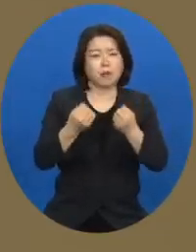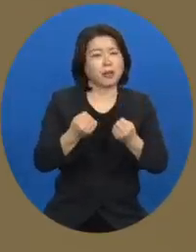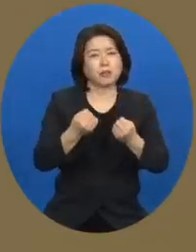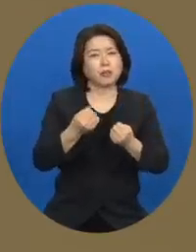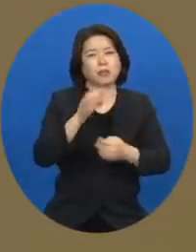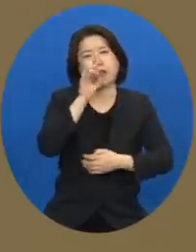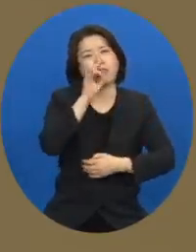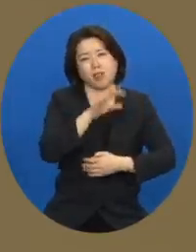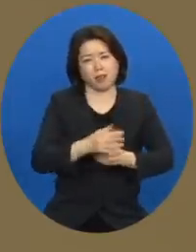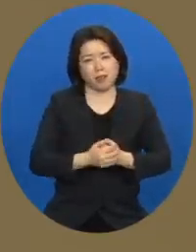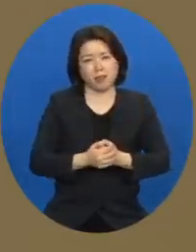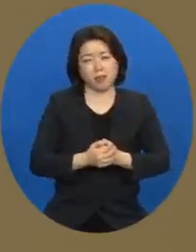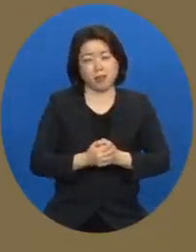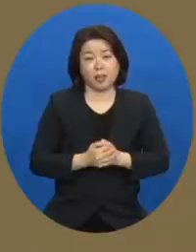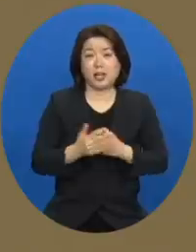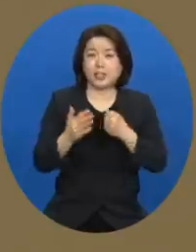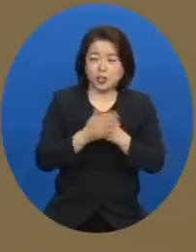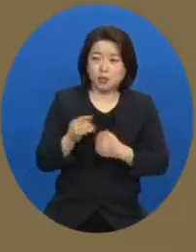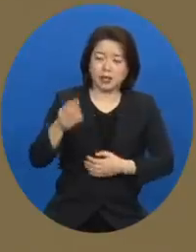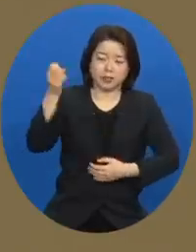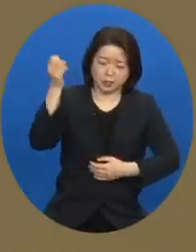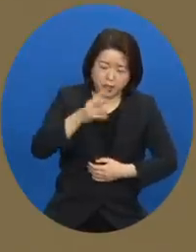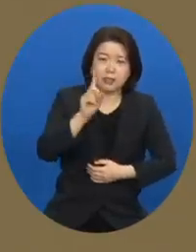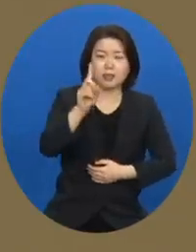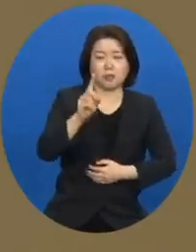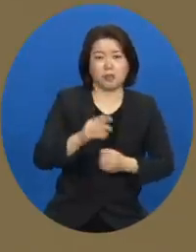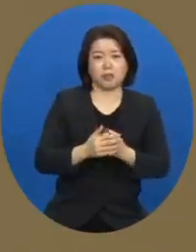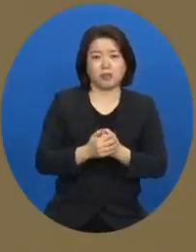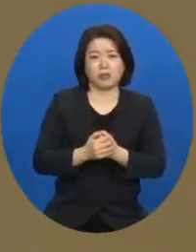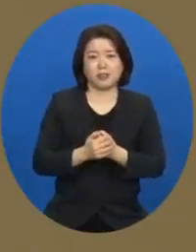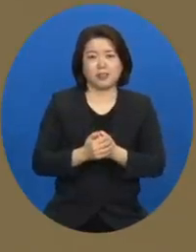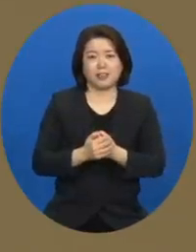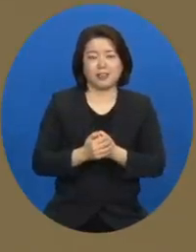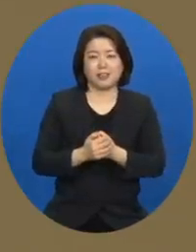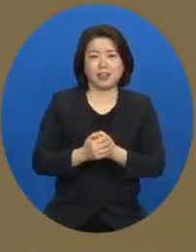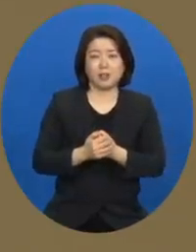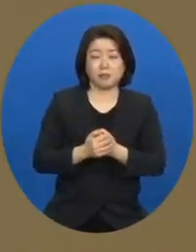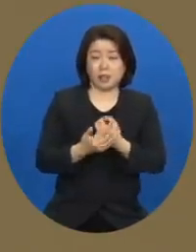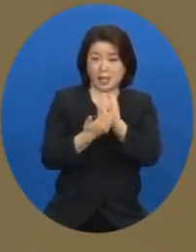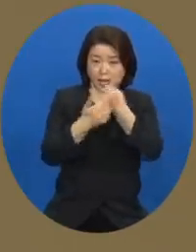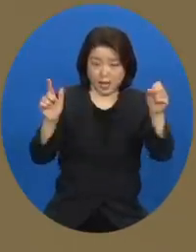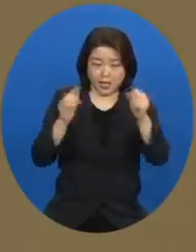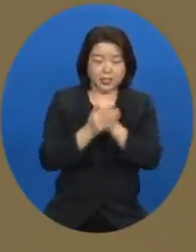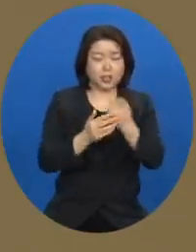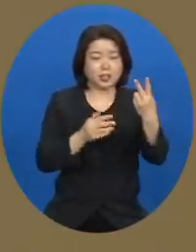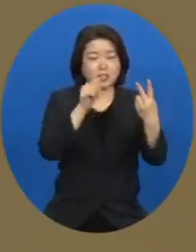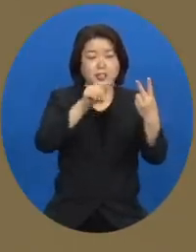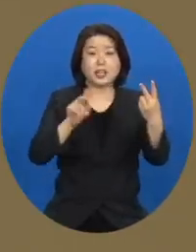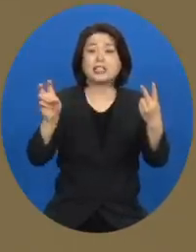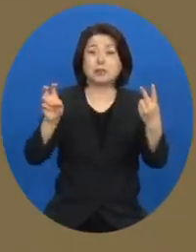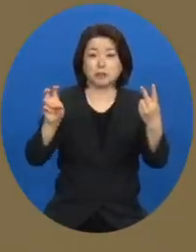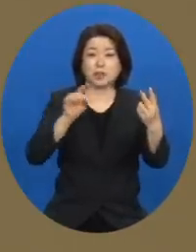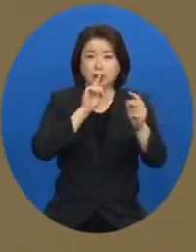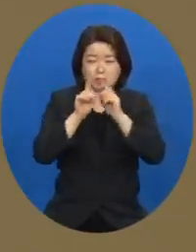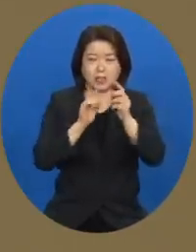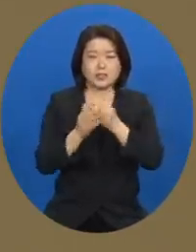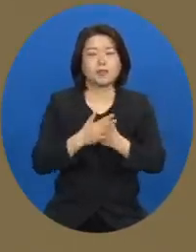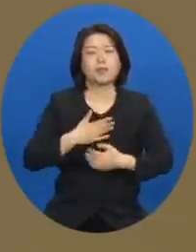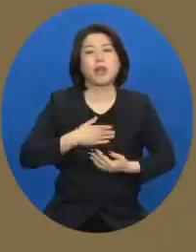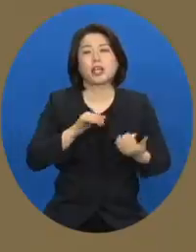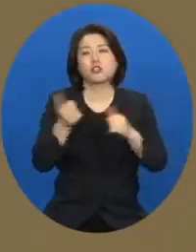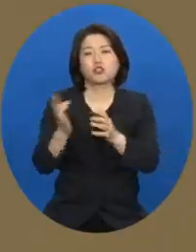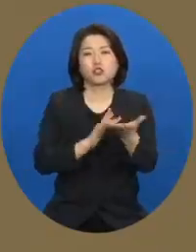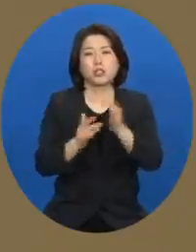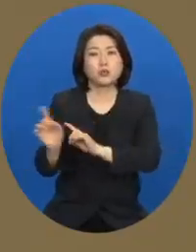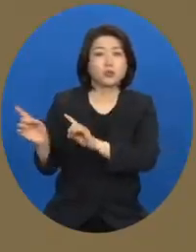거죠. 그래서 그분이 다시 한번 갈라디아서 2장 20절 말씀, 나는 죽고